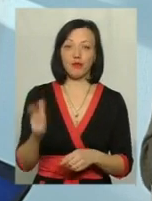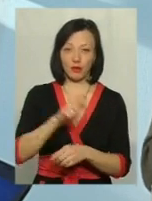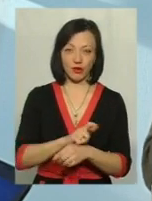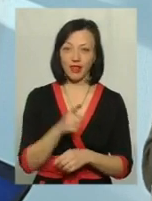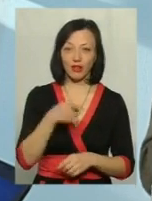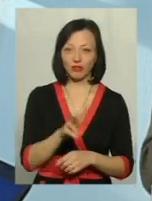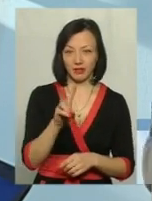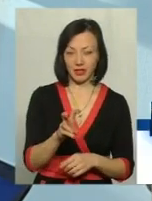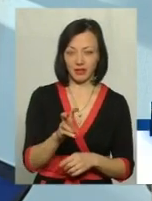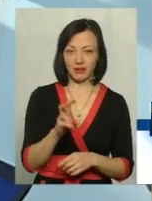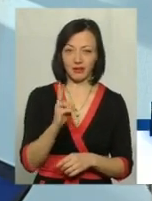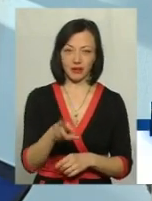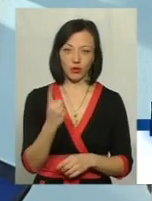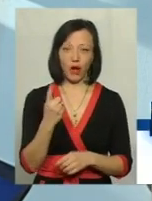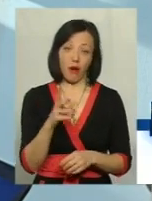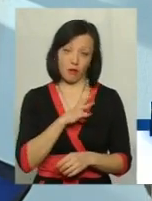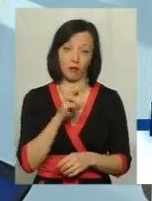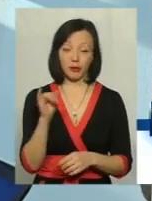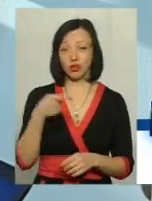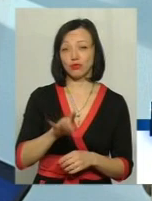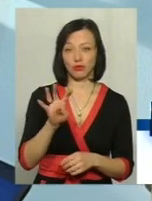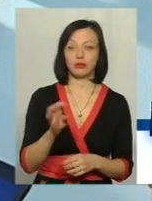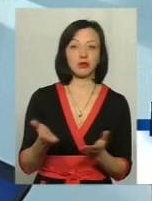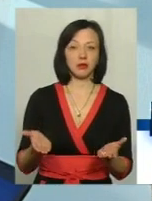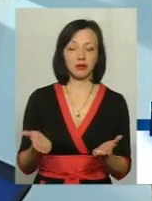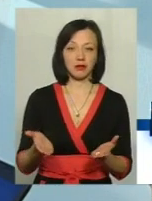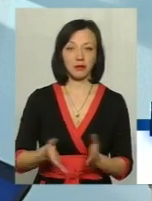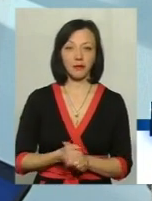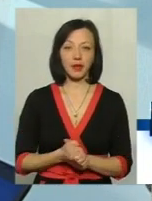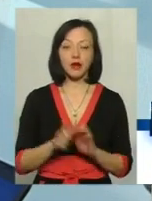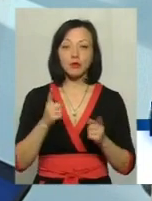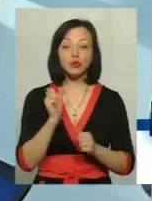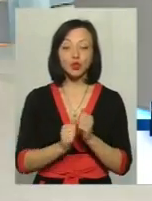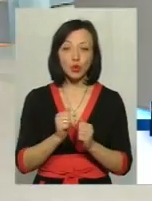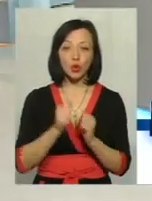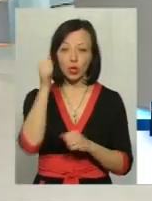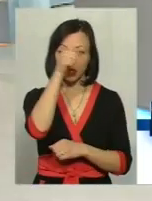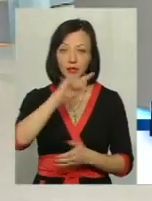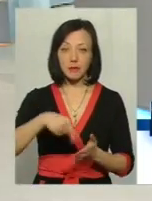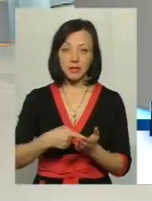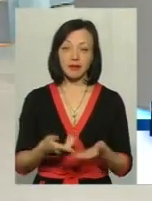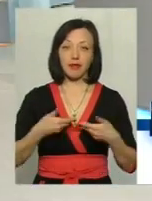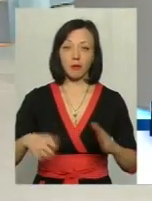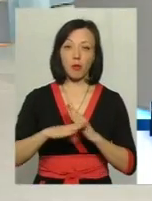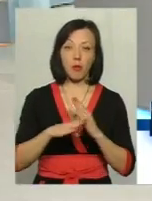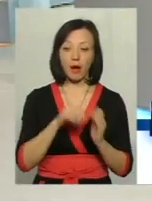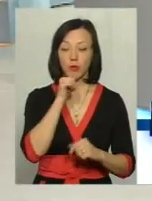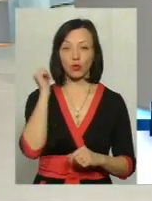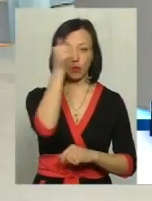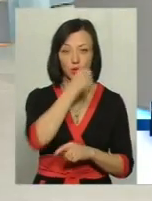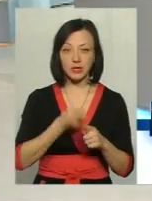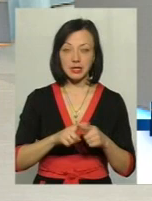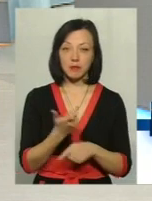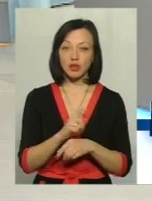не 1221 гривню, а був би 1400 гривень. Тому що річно місто нам допомагає, от і в минулому році це